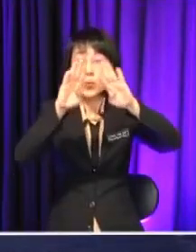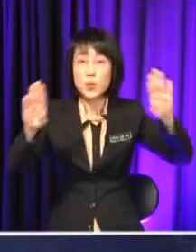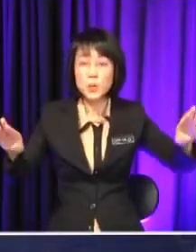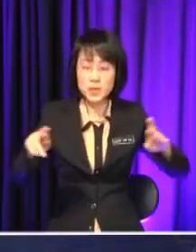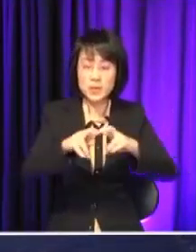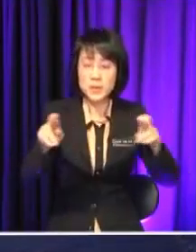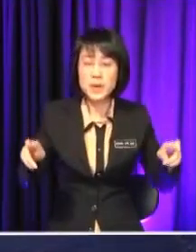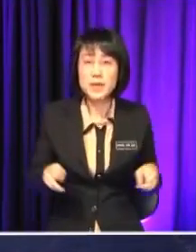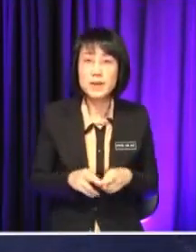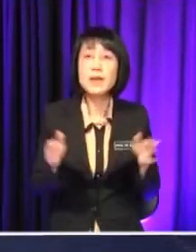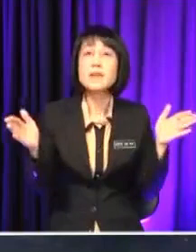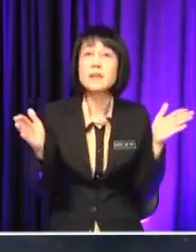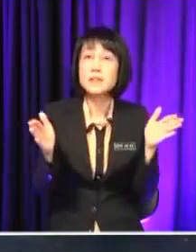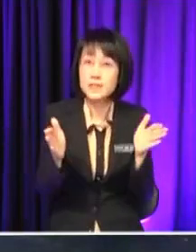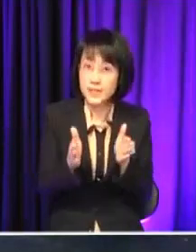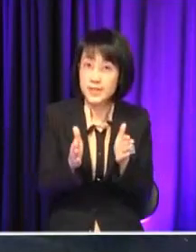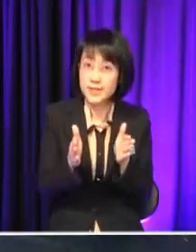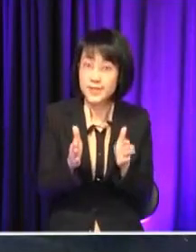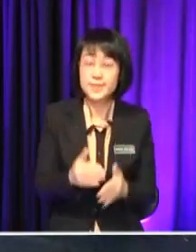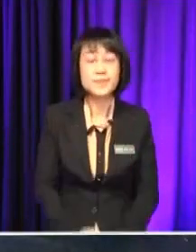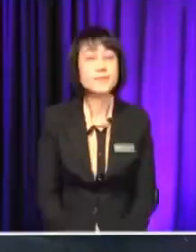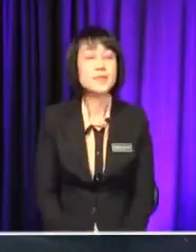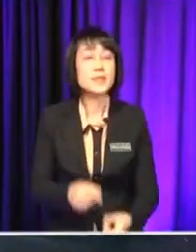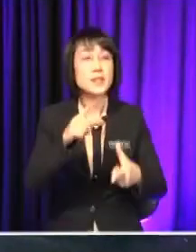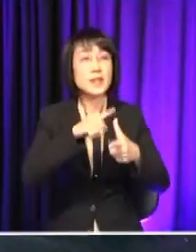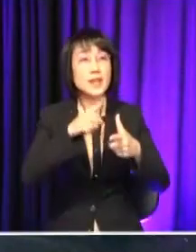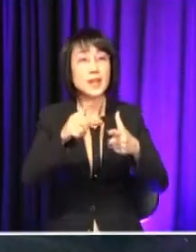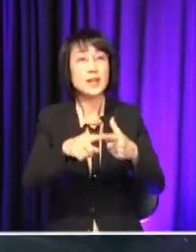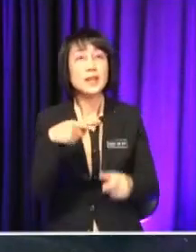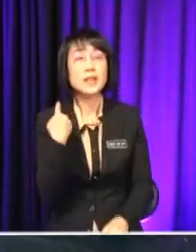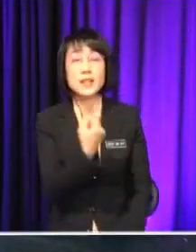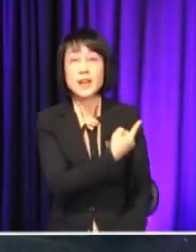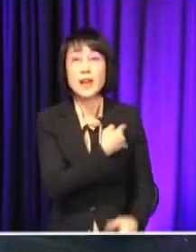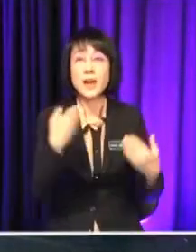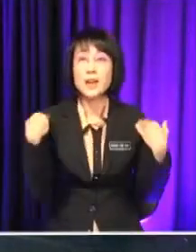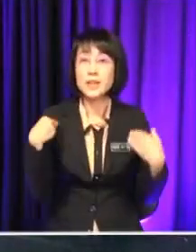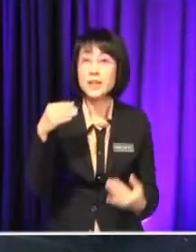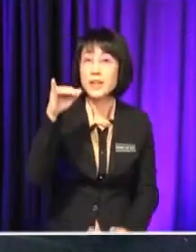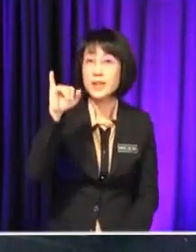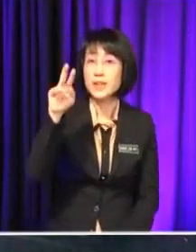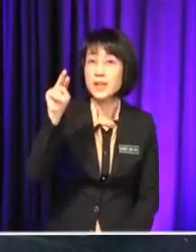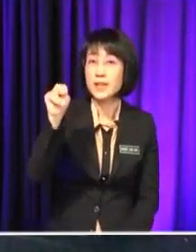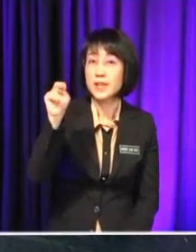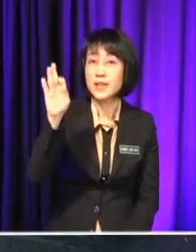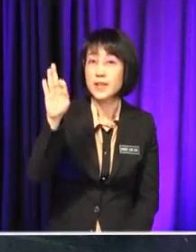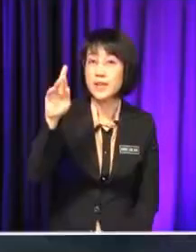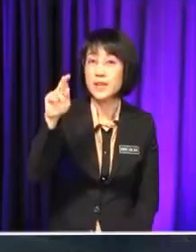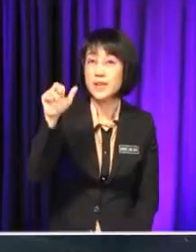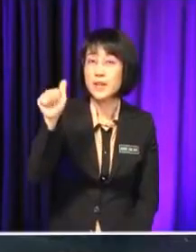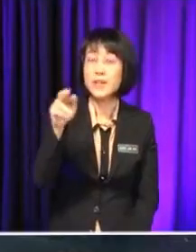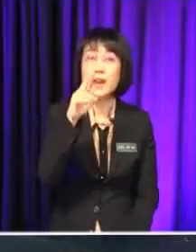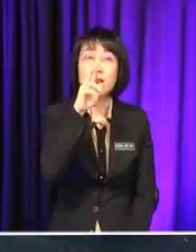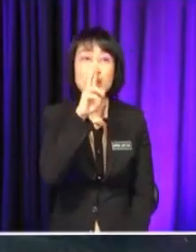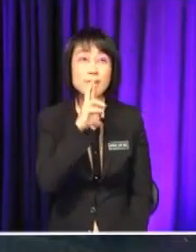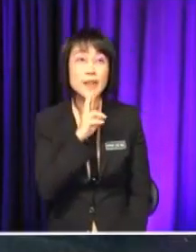di ruangan yang yang kecil oke kemudian kita ada infrared nah infrared ini juga boleh